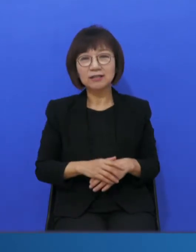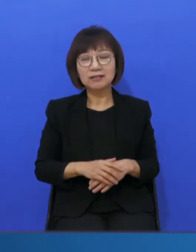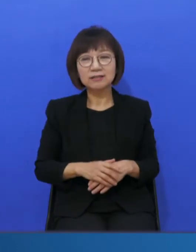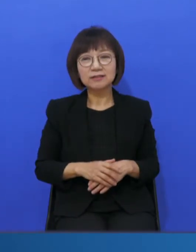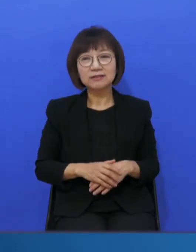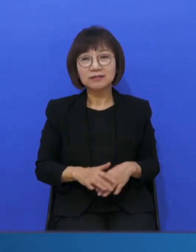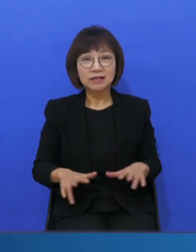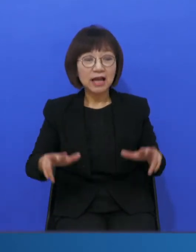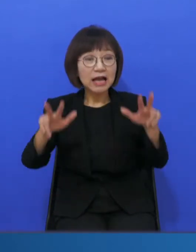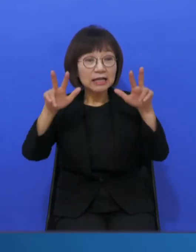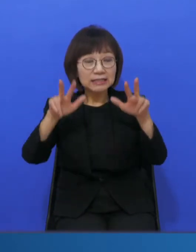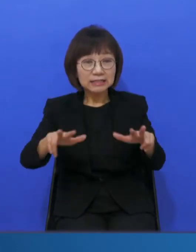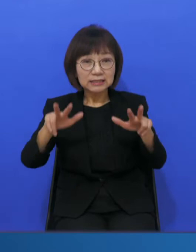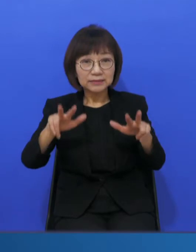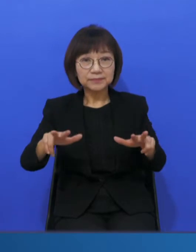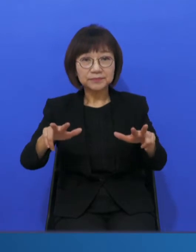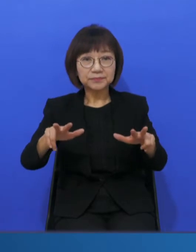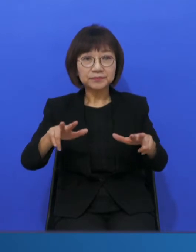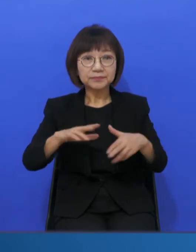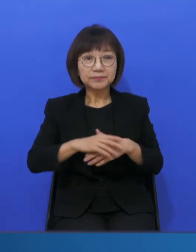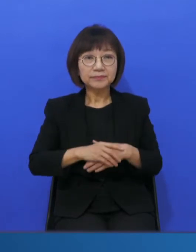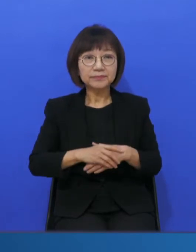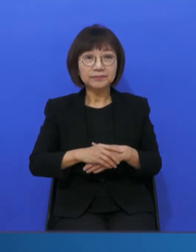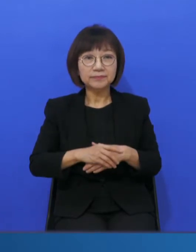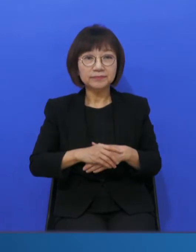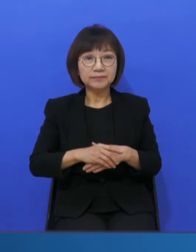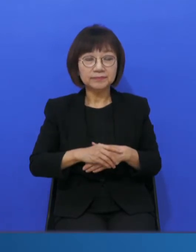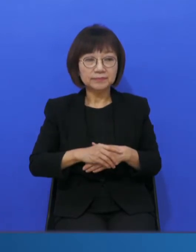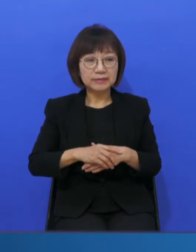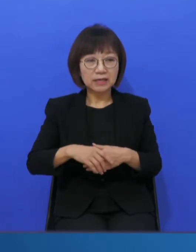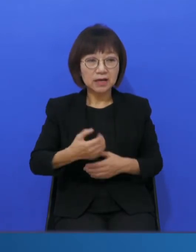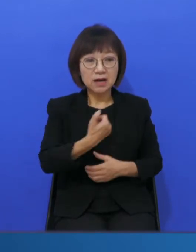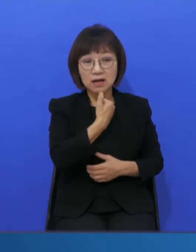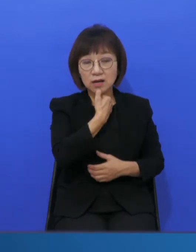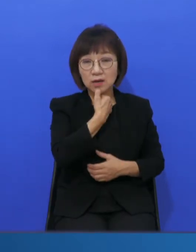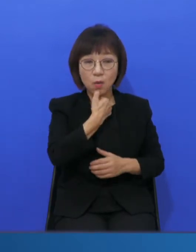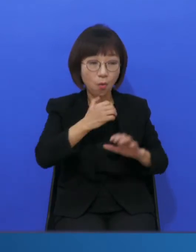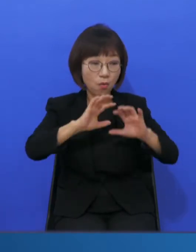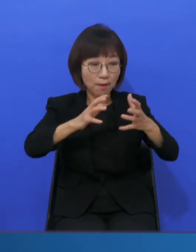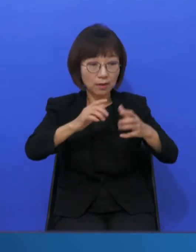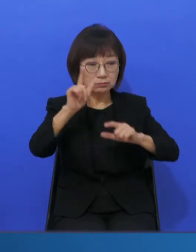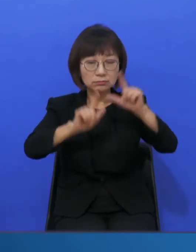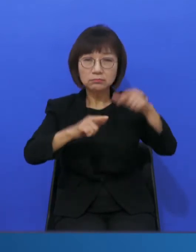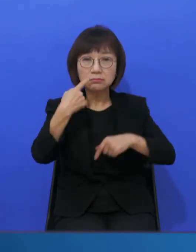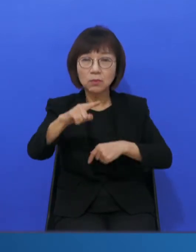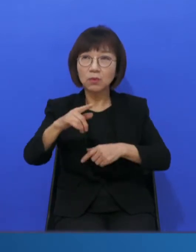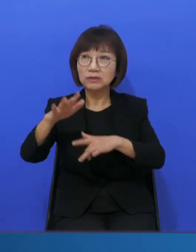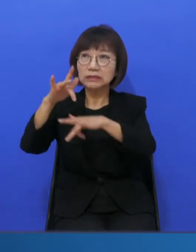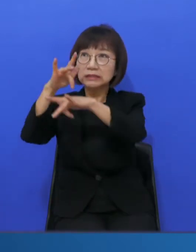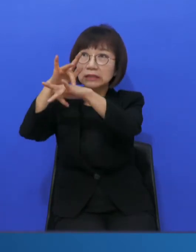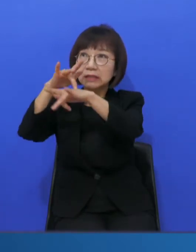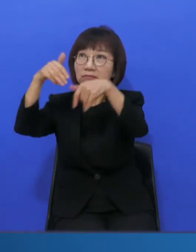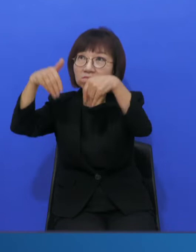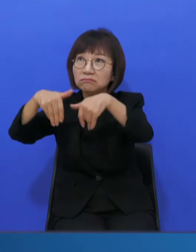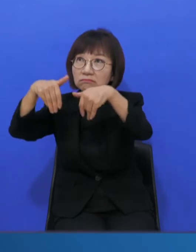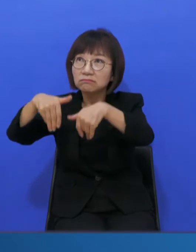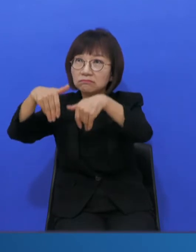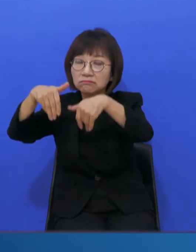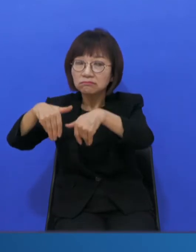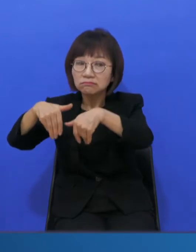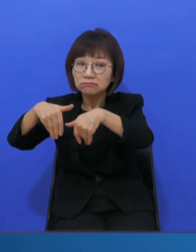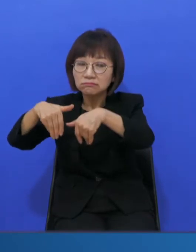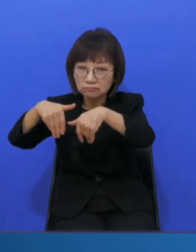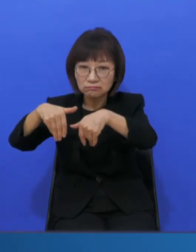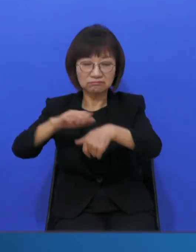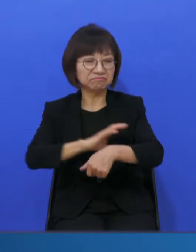지금 세계를 장악한 것이 아니고 100% 사단의 심부름을 하고 있습니다. Rome, it hasn't, 그렇죠? they are not the people of the world, but they have